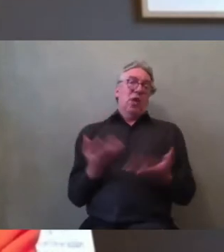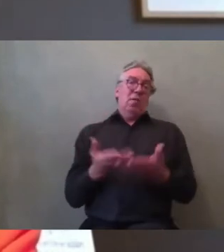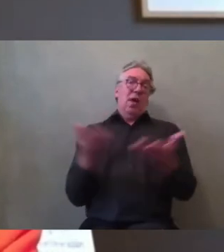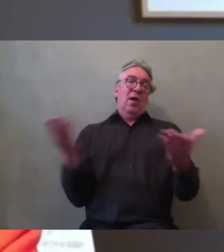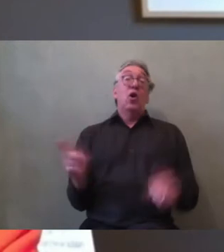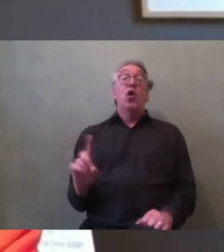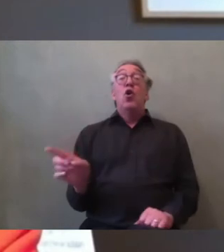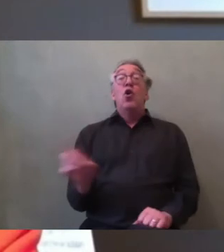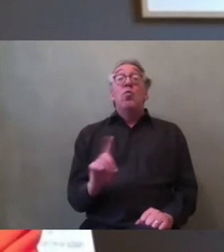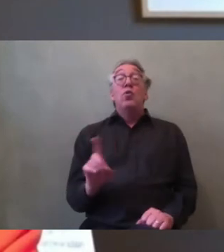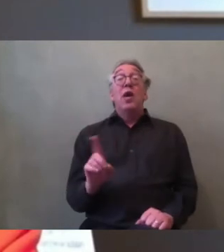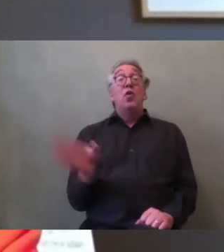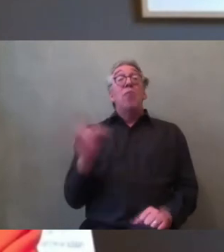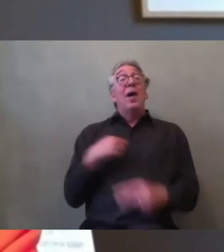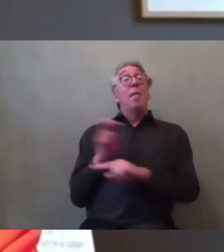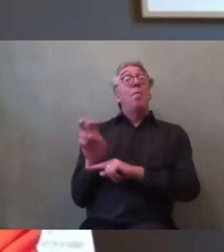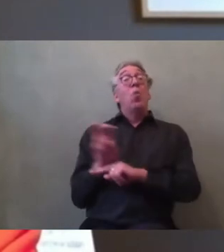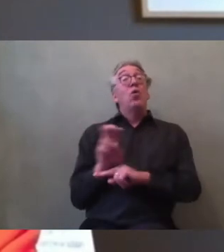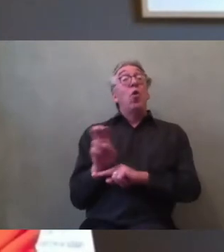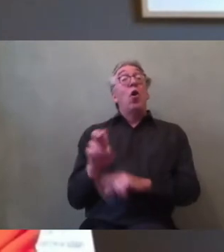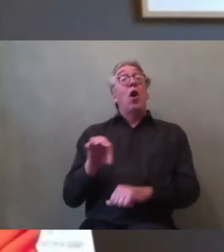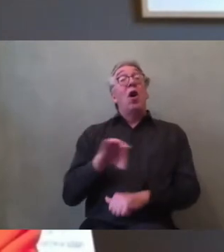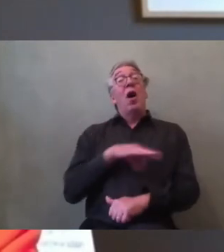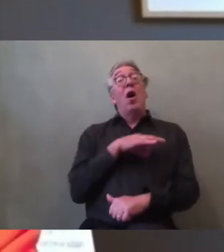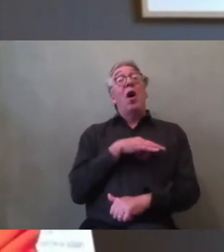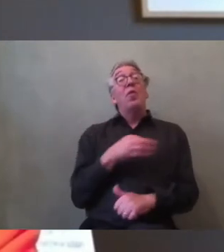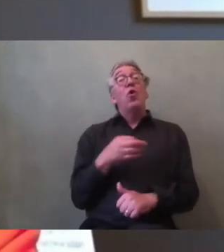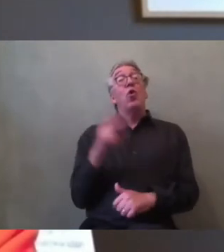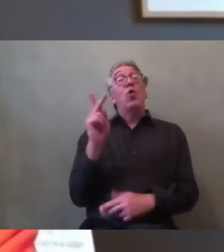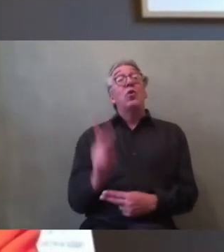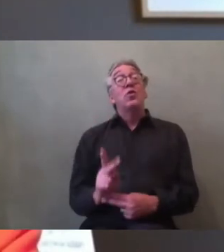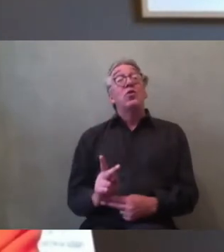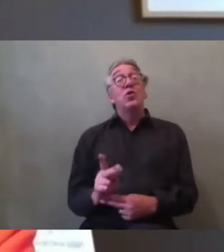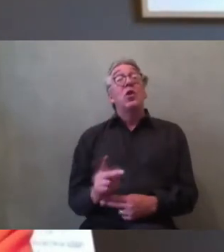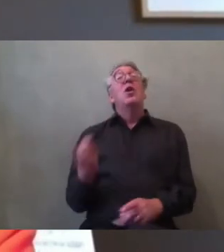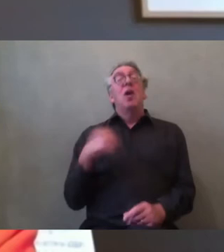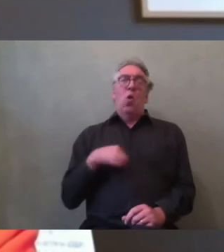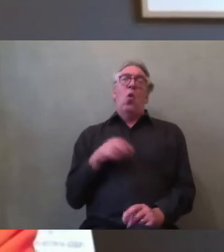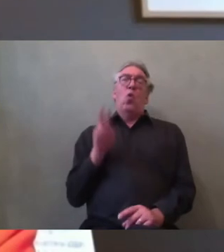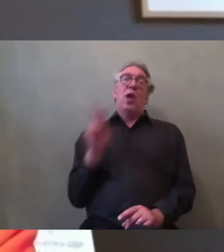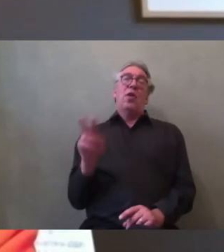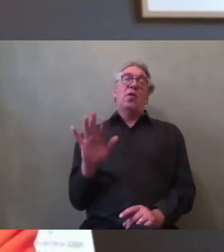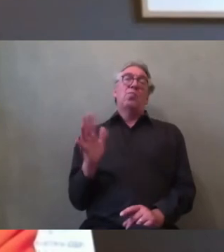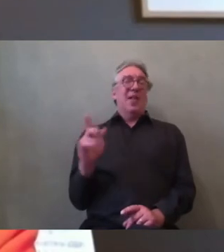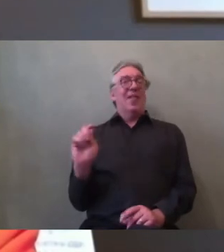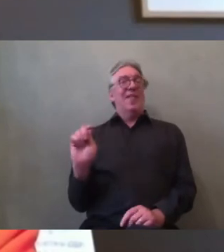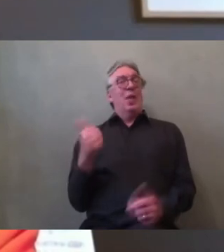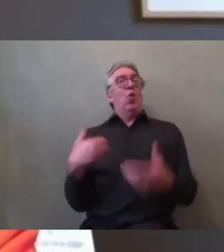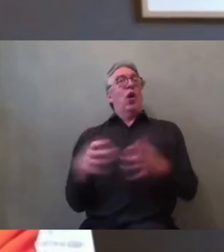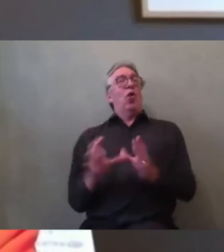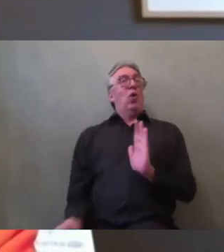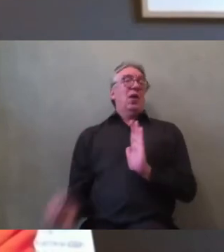in de monitor amateurkunst, die het LKCA voor ons uitvoert, zullen kijken of daar een nieuwe categorie in kan worden opgenomen, zodat we